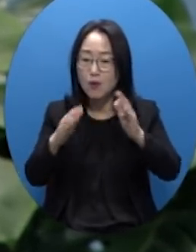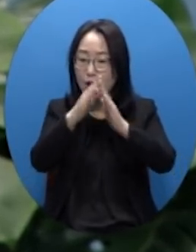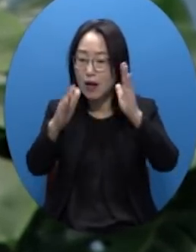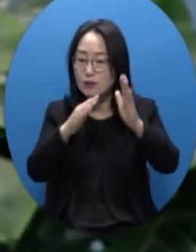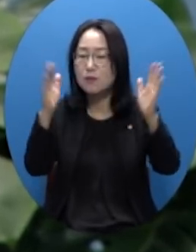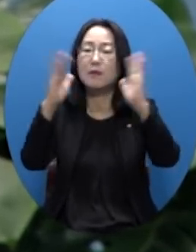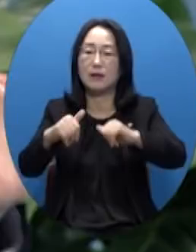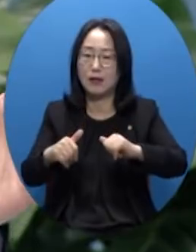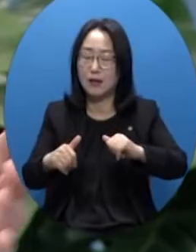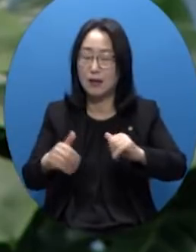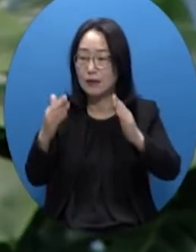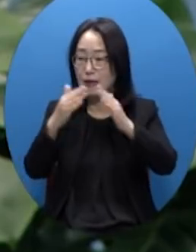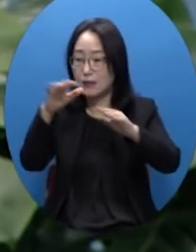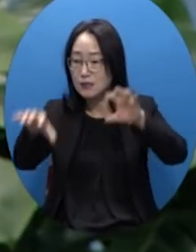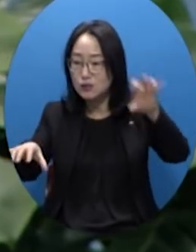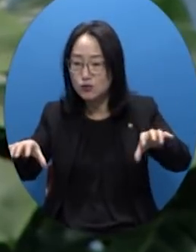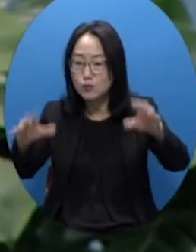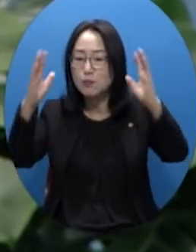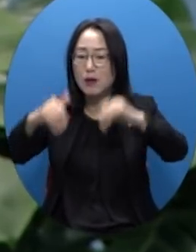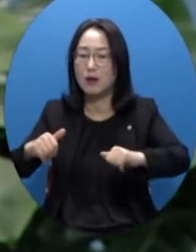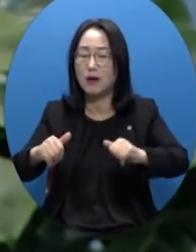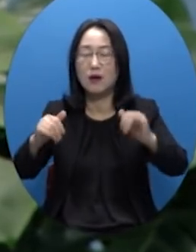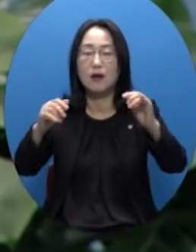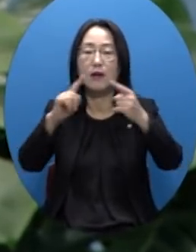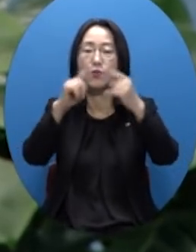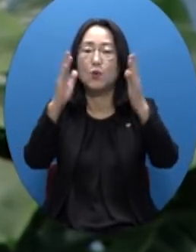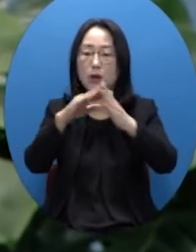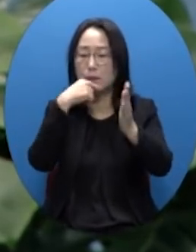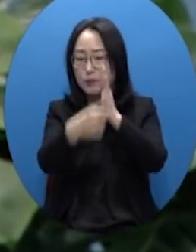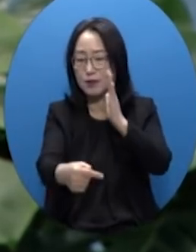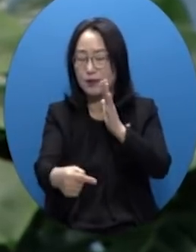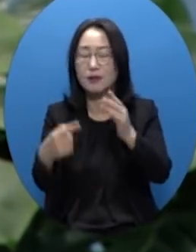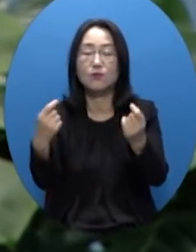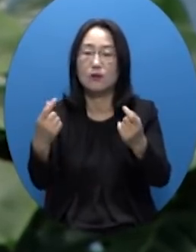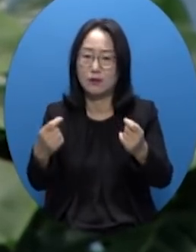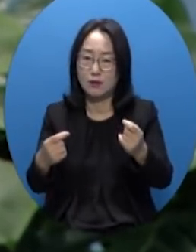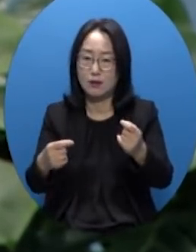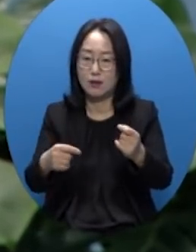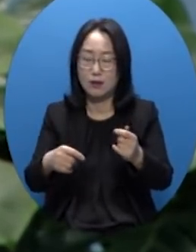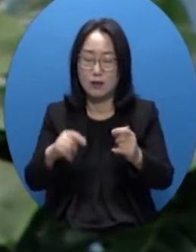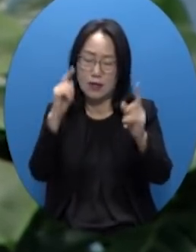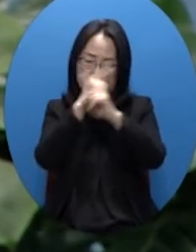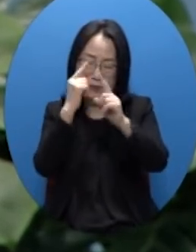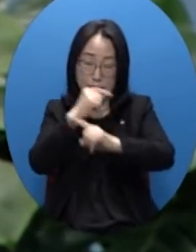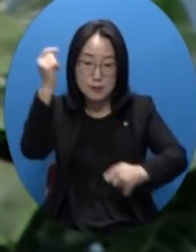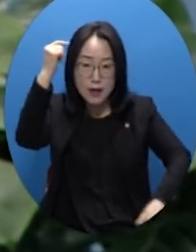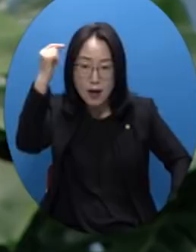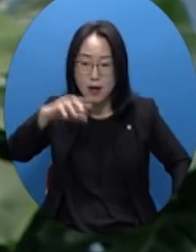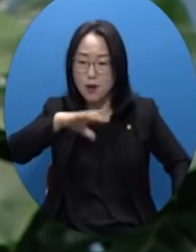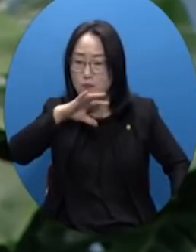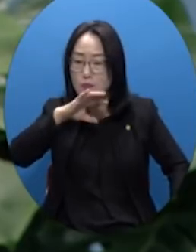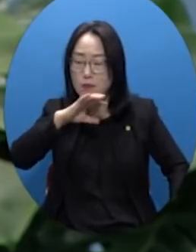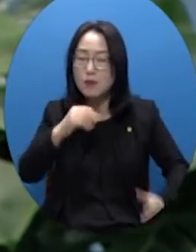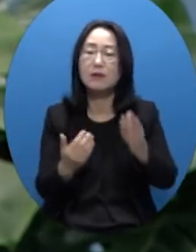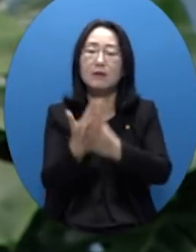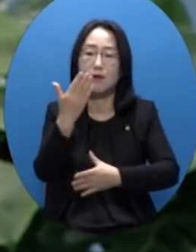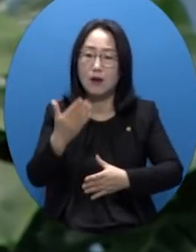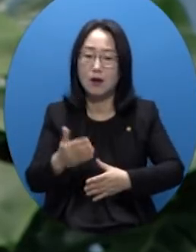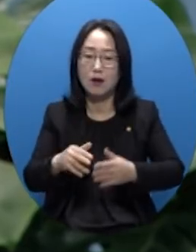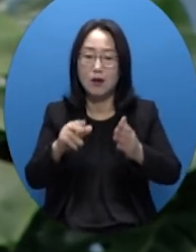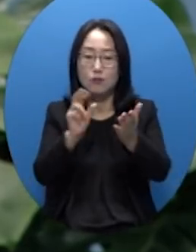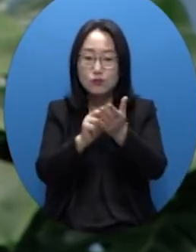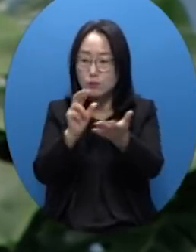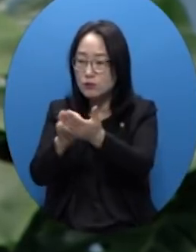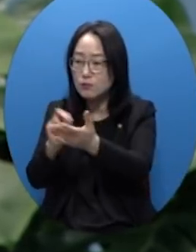파괴하고 내 이웃을 파괴하고 교회 헨리 피는 것입니다 부정적 에 생각이 고맙 불평을 가져오고 우리 삶과 데 문제 를